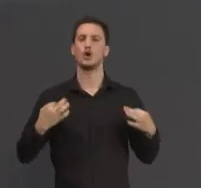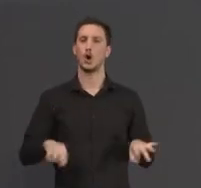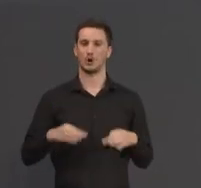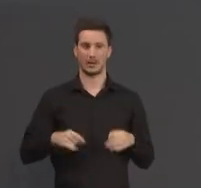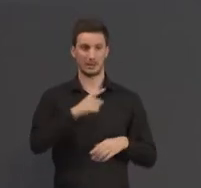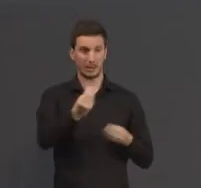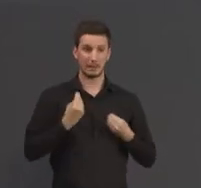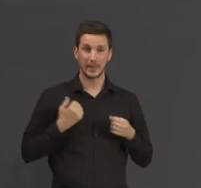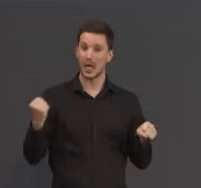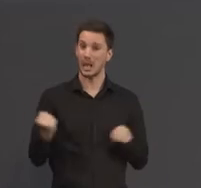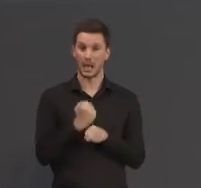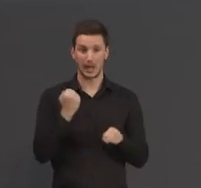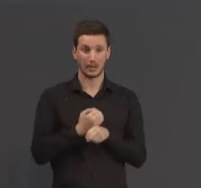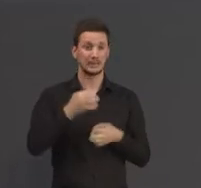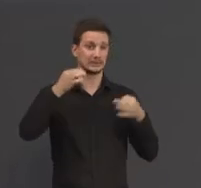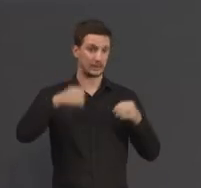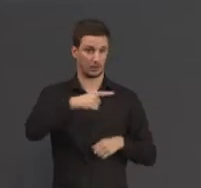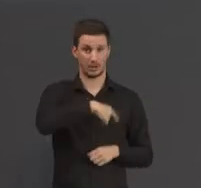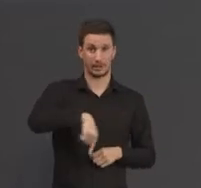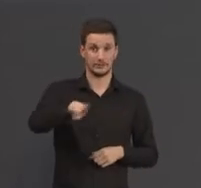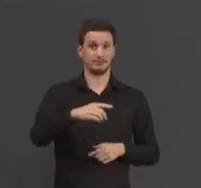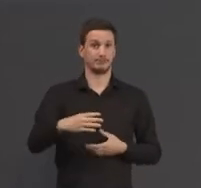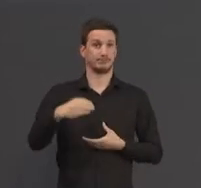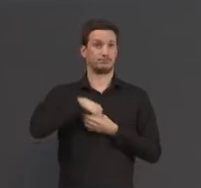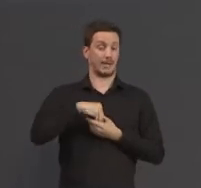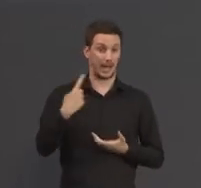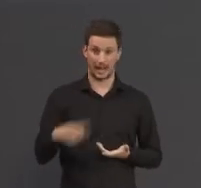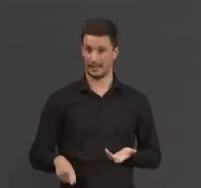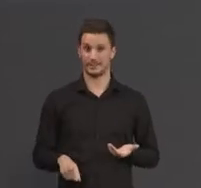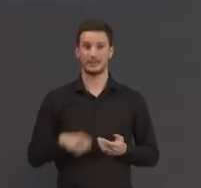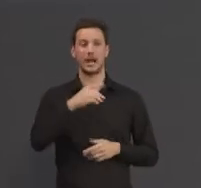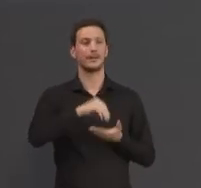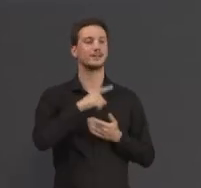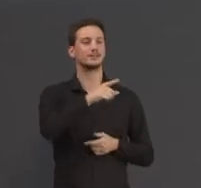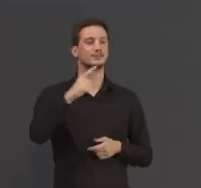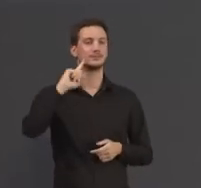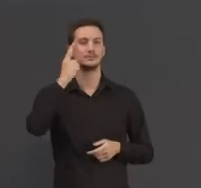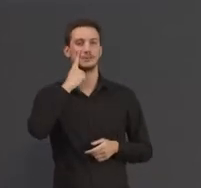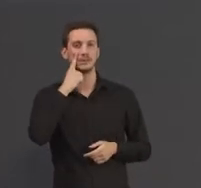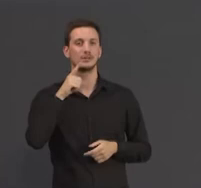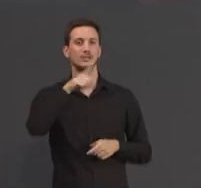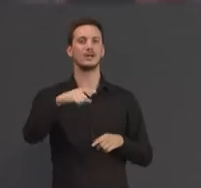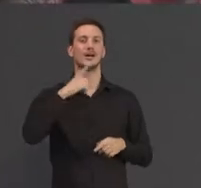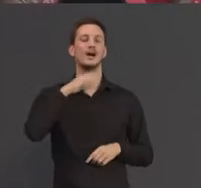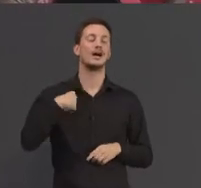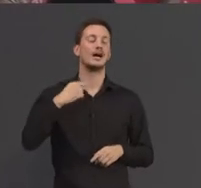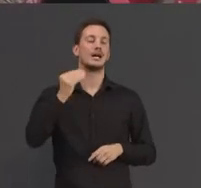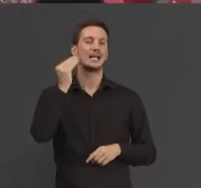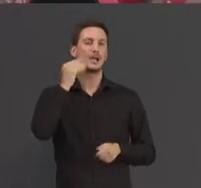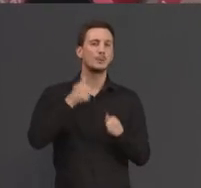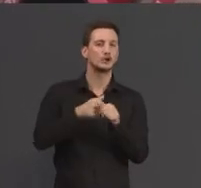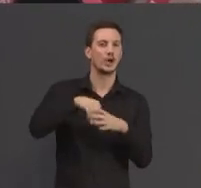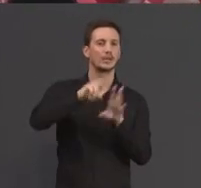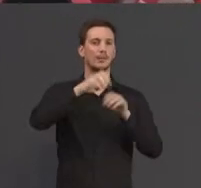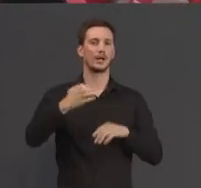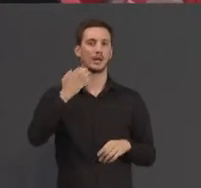vida laboral segur que us hi trobareu. Potser heu sentit a parlar del síndrome de l'impostor, quan sents